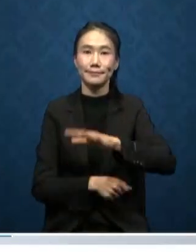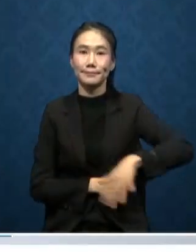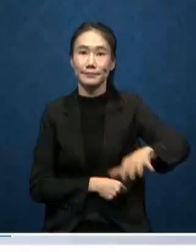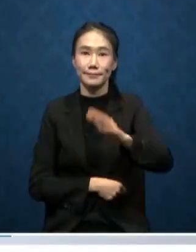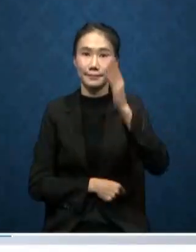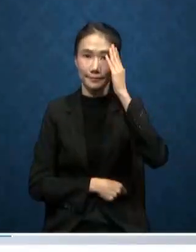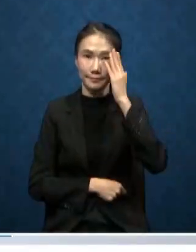ไปครับ